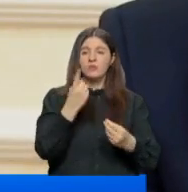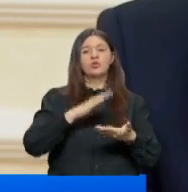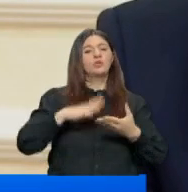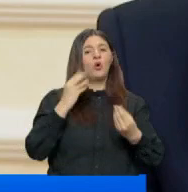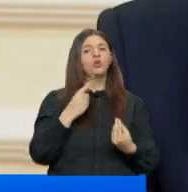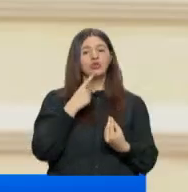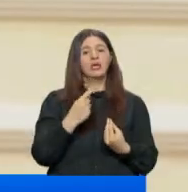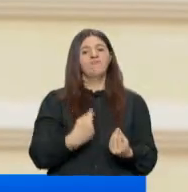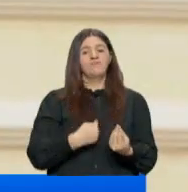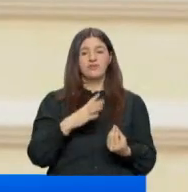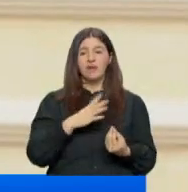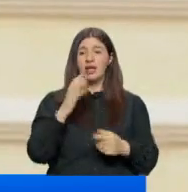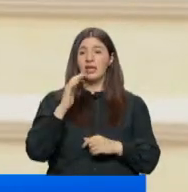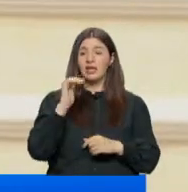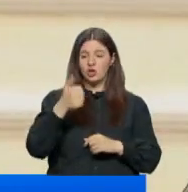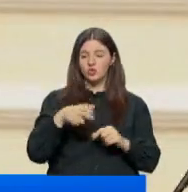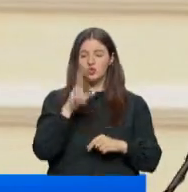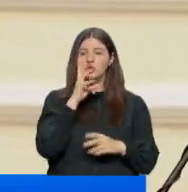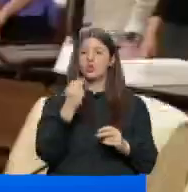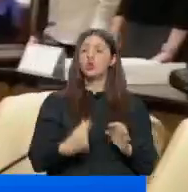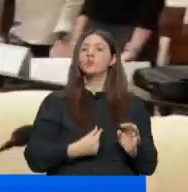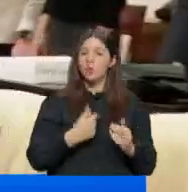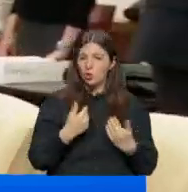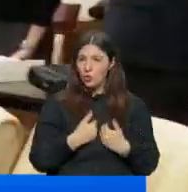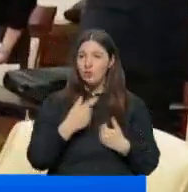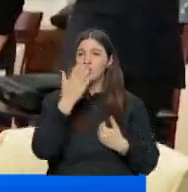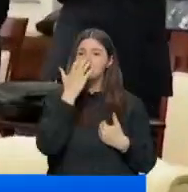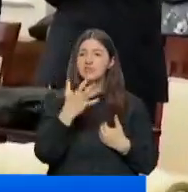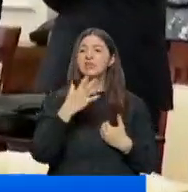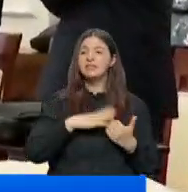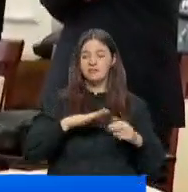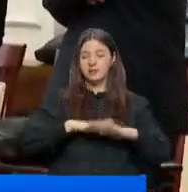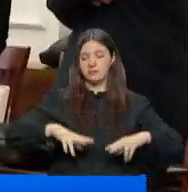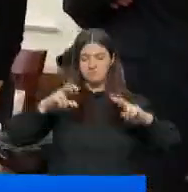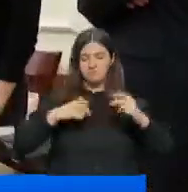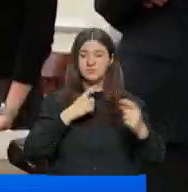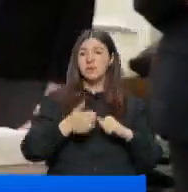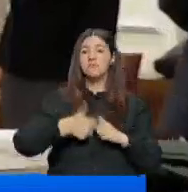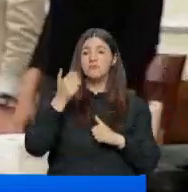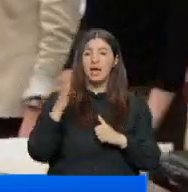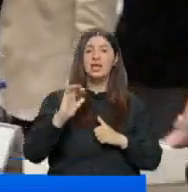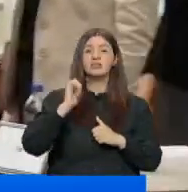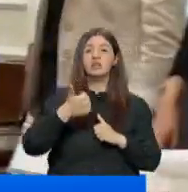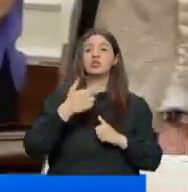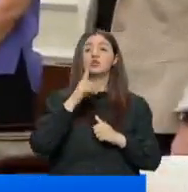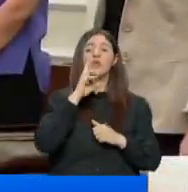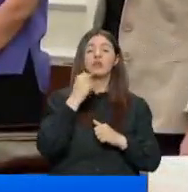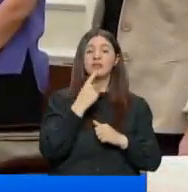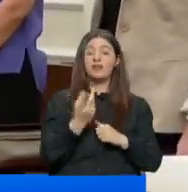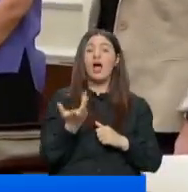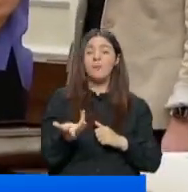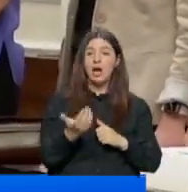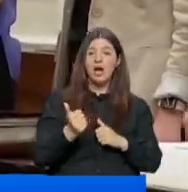olur diye arzu ediyorum. Yarın sonuçlanacağını ümit ediyorum. Öneriler, talepler masada. Bakan Bilgin yarın sonuçlanacak dedi